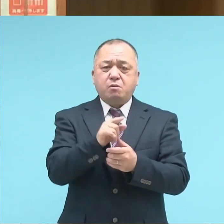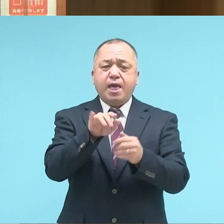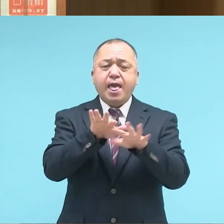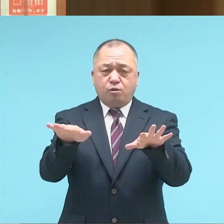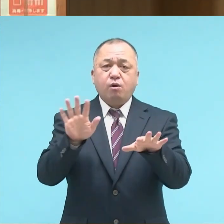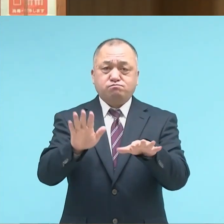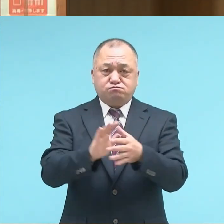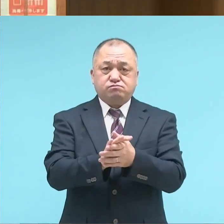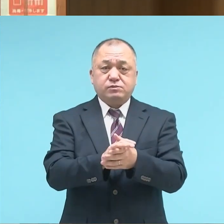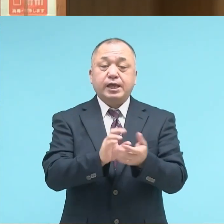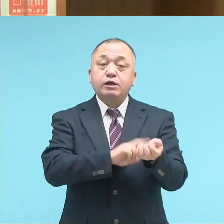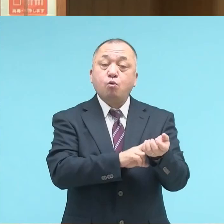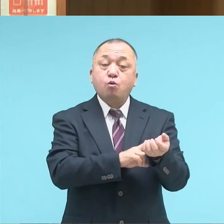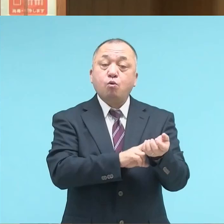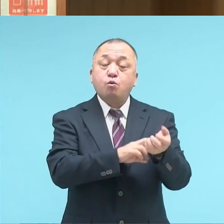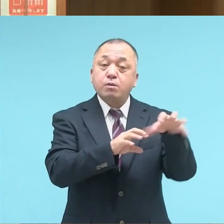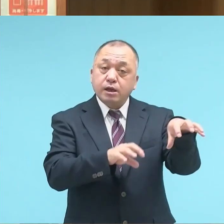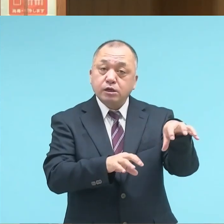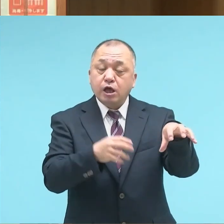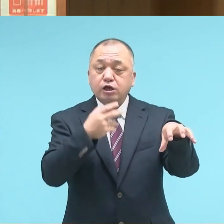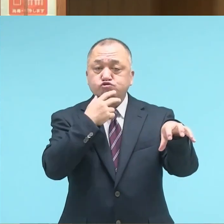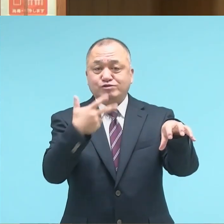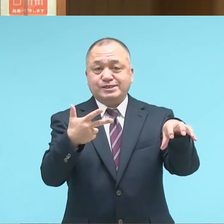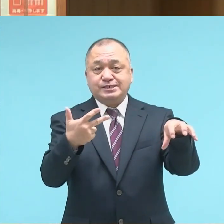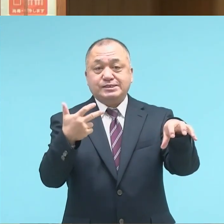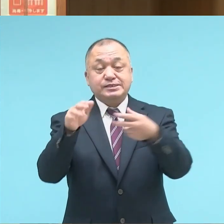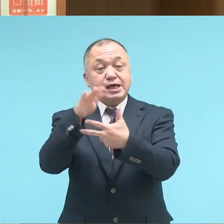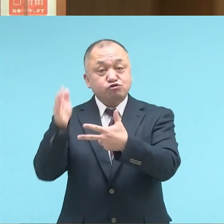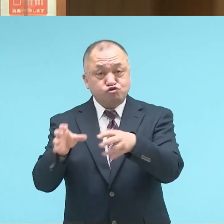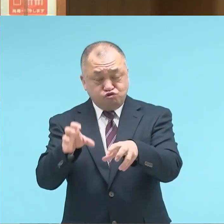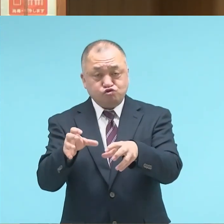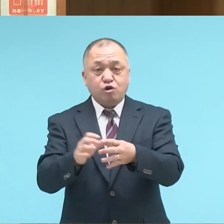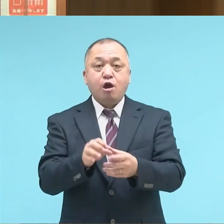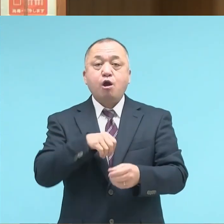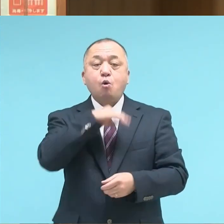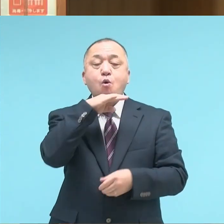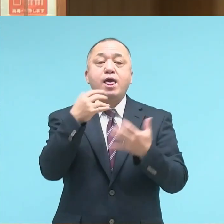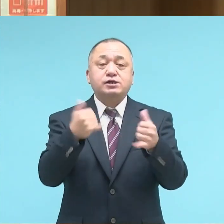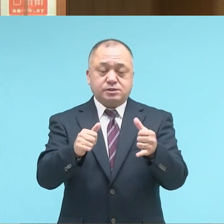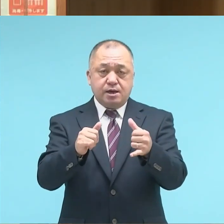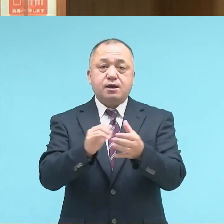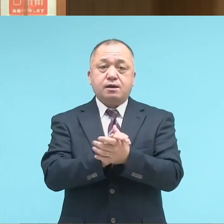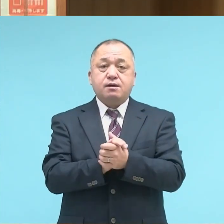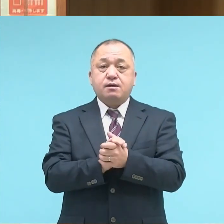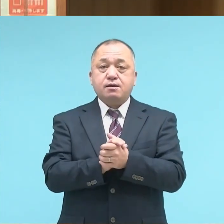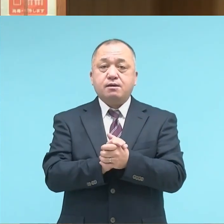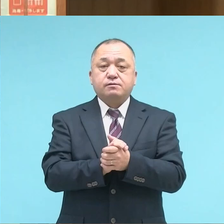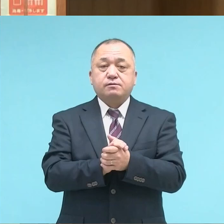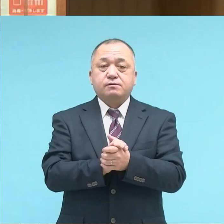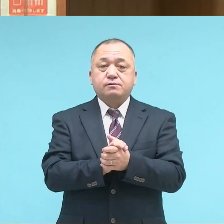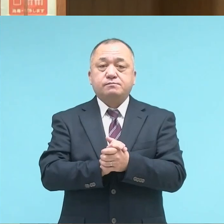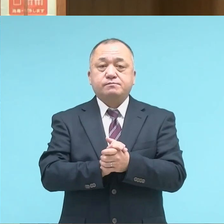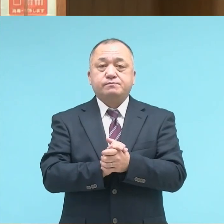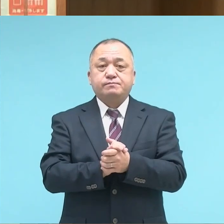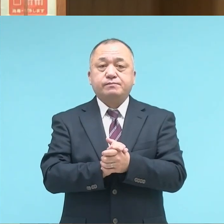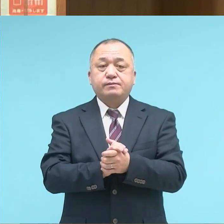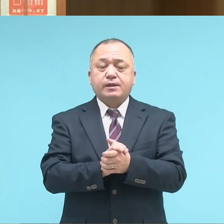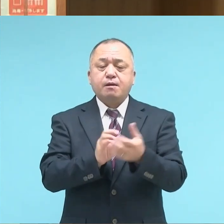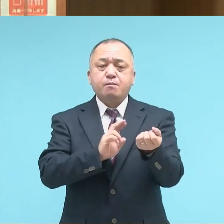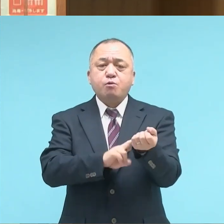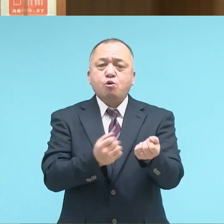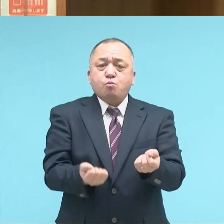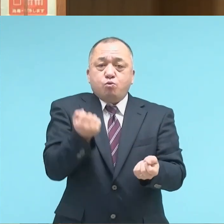医療機関や福祉施設においてですね、高齢者の方、また既往